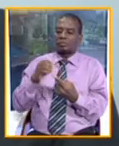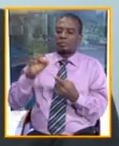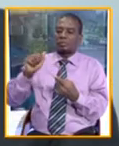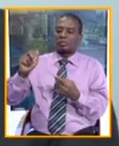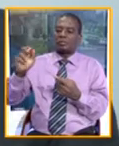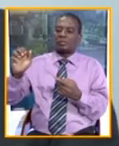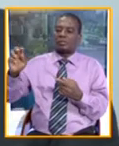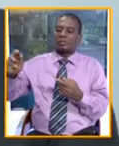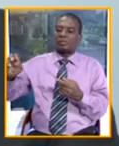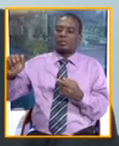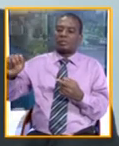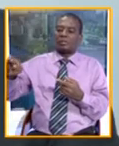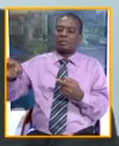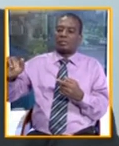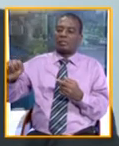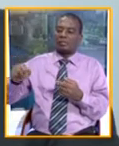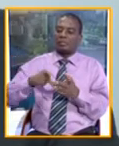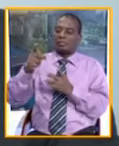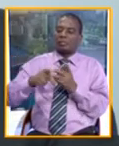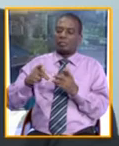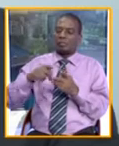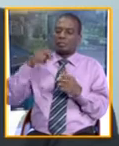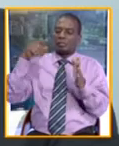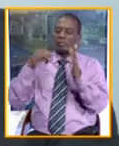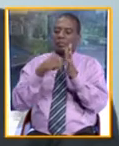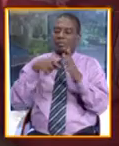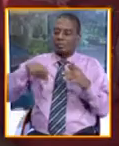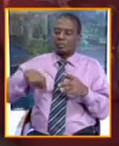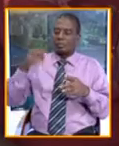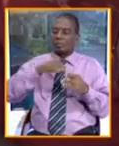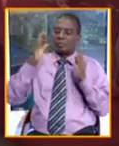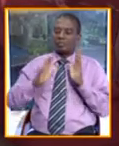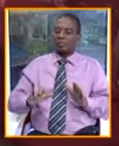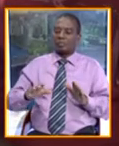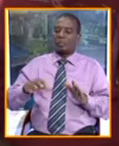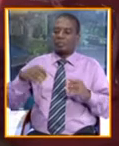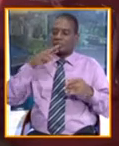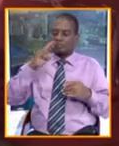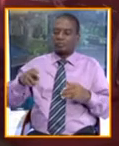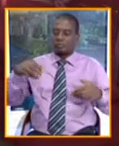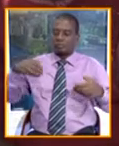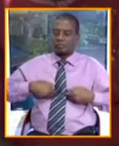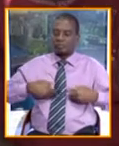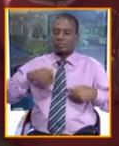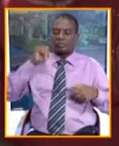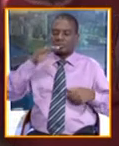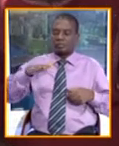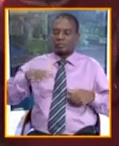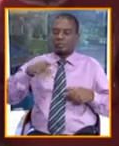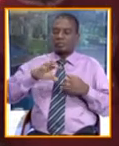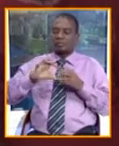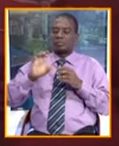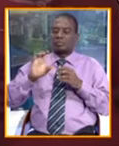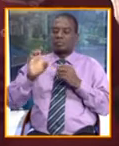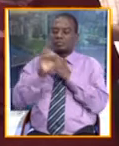Koulibaly, coordonnateur du projet Girl Power, indique que les bénéficiaires sont les adolescentes et jeunes femmes des districts d'Abidjan et San